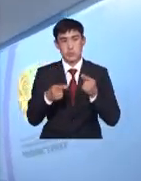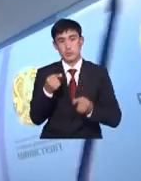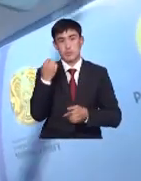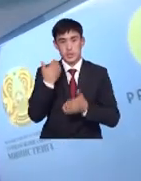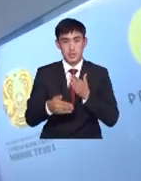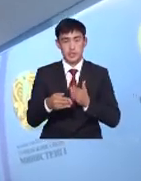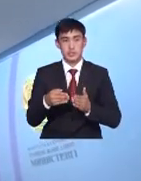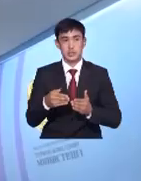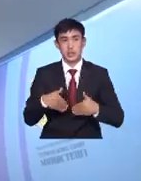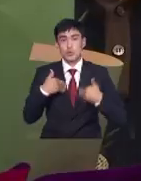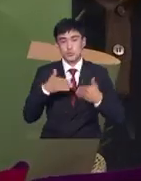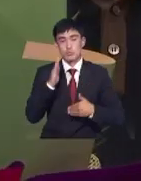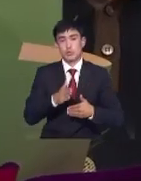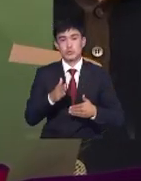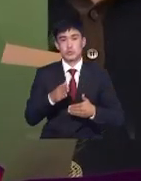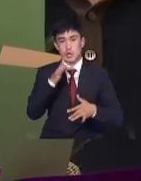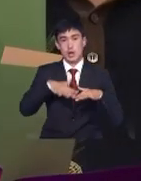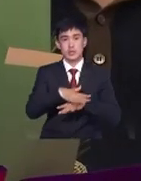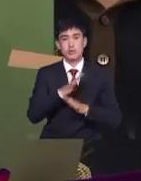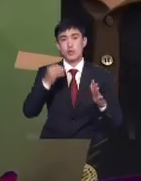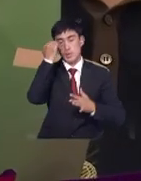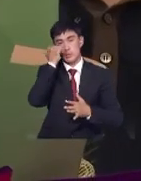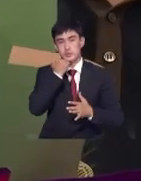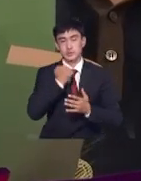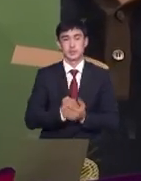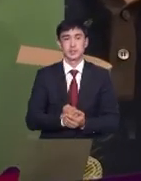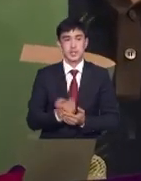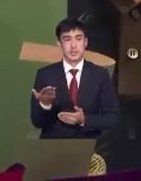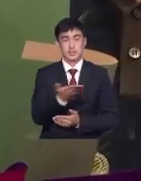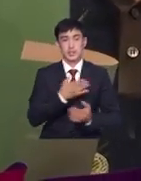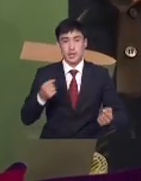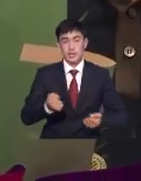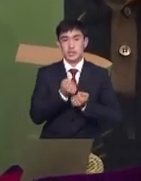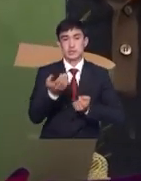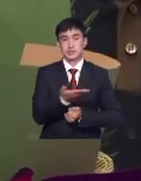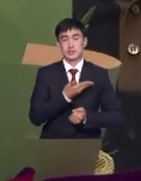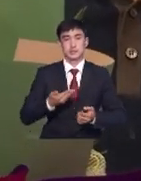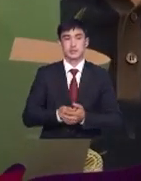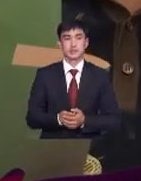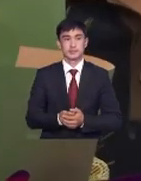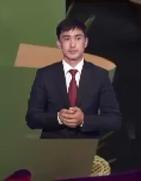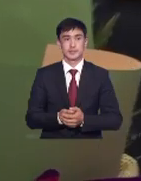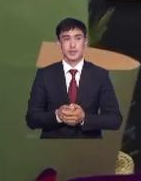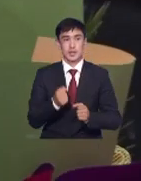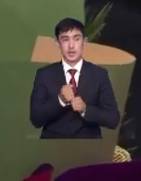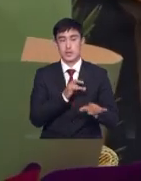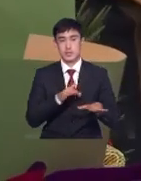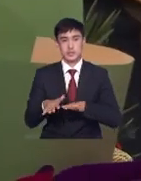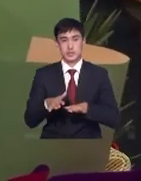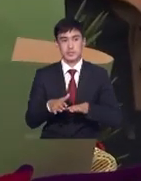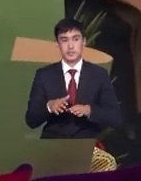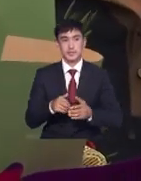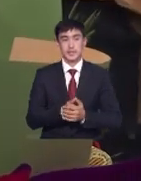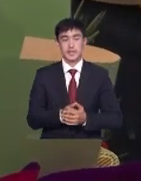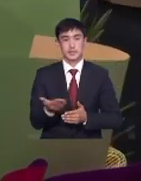құтты болсын, берекелі болсын. Қолдап отырған халыққа көп-көп алғысымды білдіремін. Сіздердің арқаларыңыз осы себепші болып атқан әрекет жасап осындай дем беріп